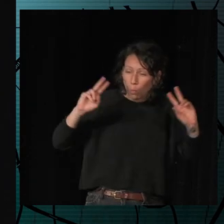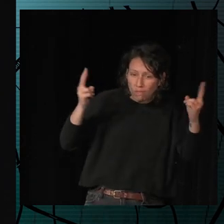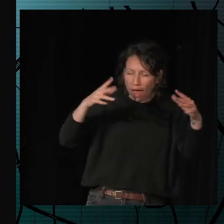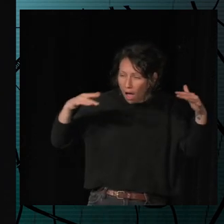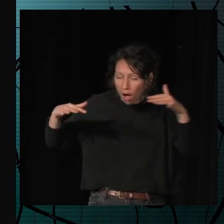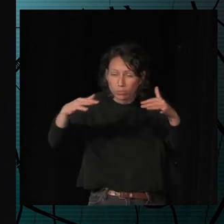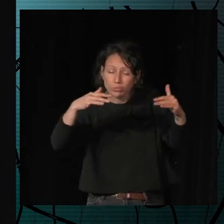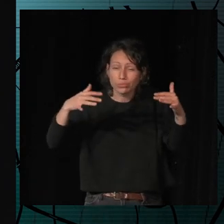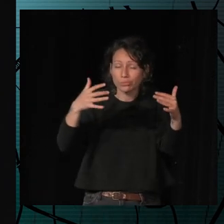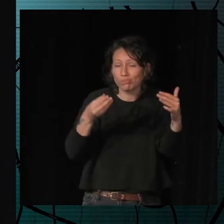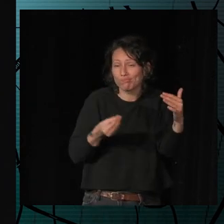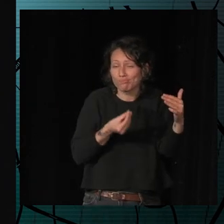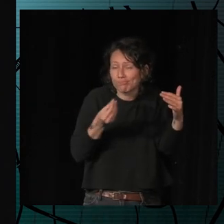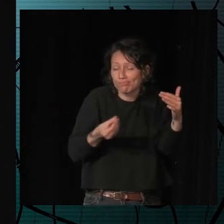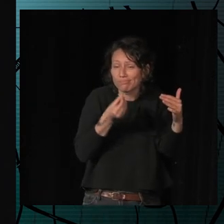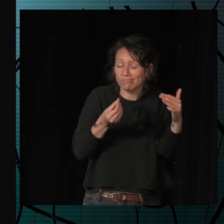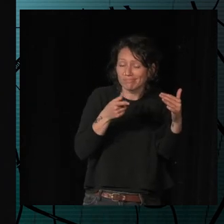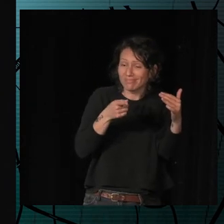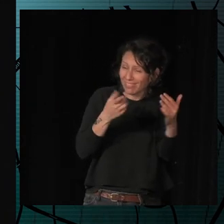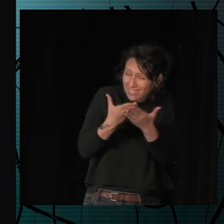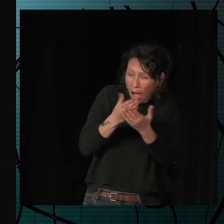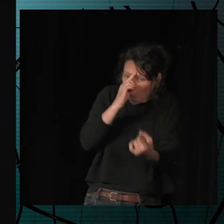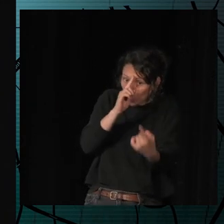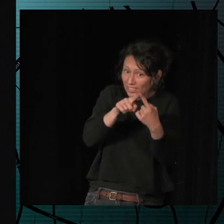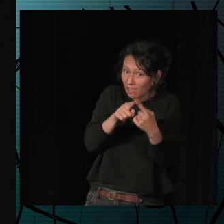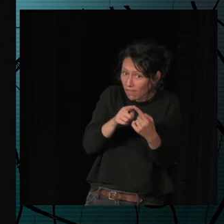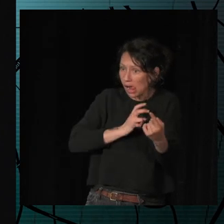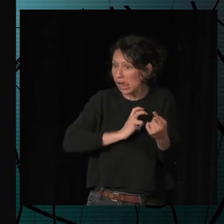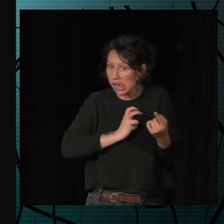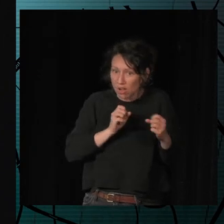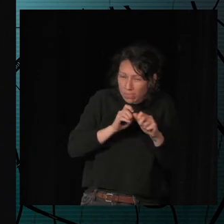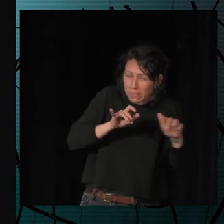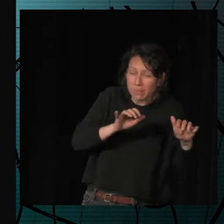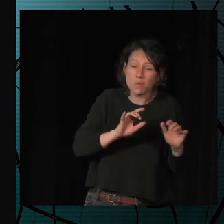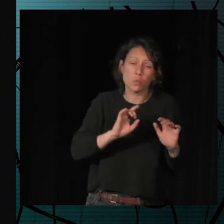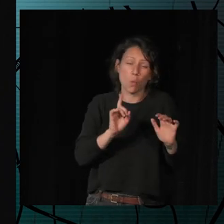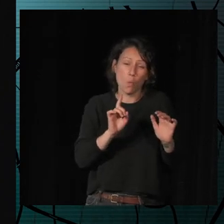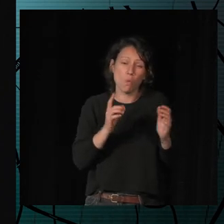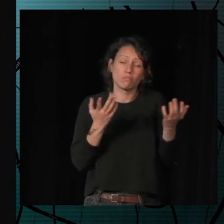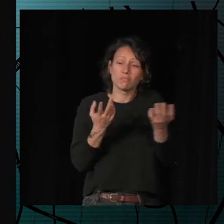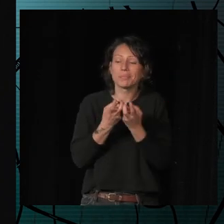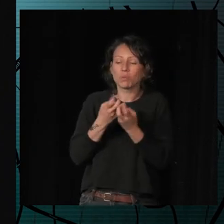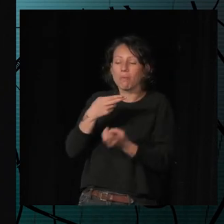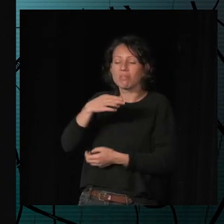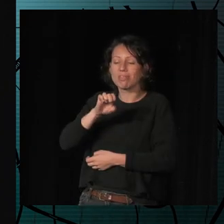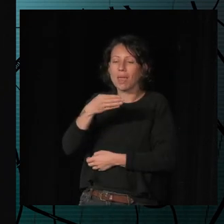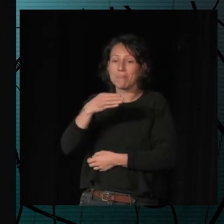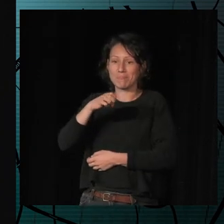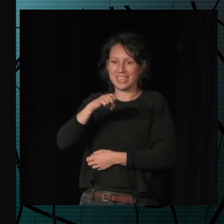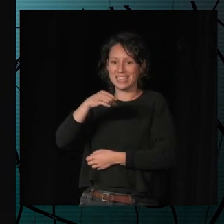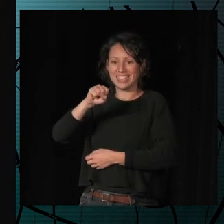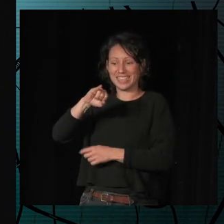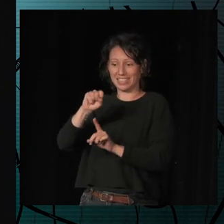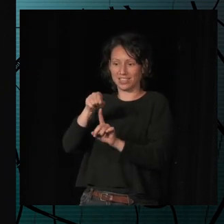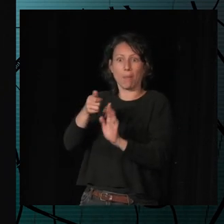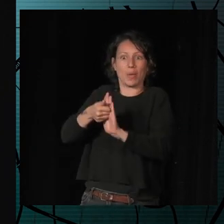est là ne cherche pas foncièrement à faire peur et le nemmesis on est oui clairement sur une sorte de de gros personnage